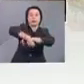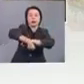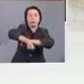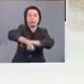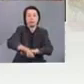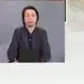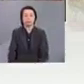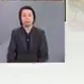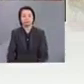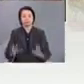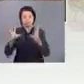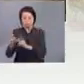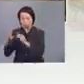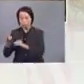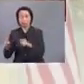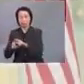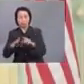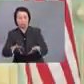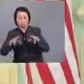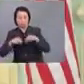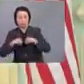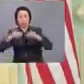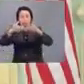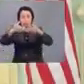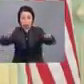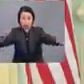Mesyuarat hari ini juga menerima permohonan berkenaan pembukaan zoo.